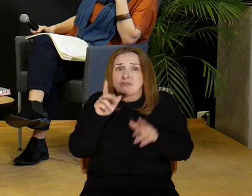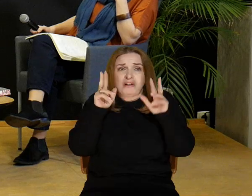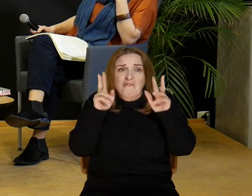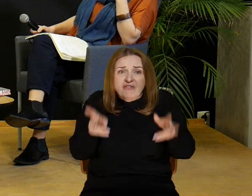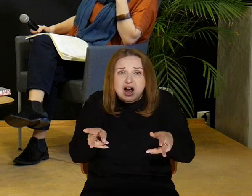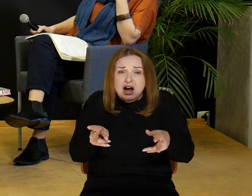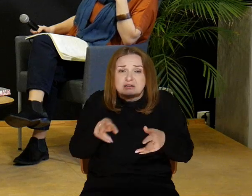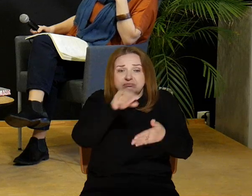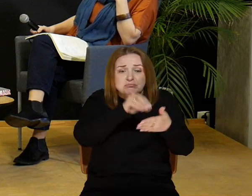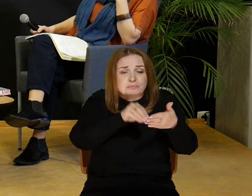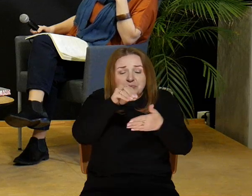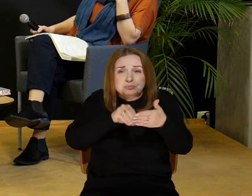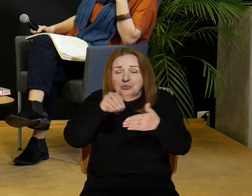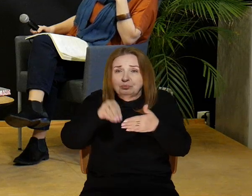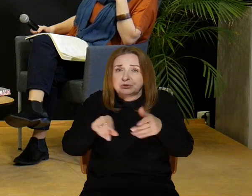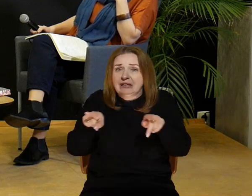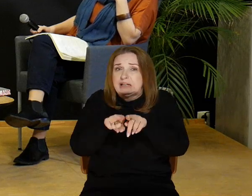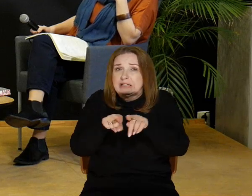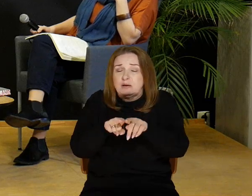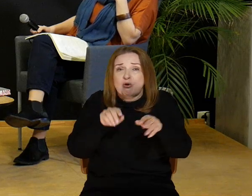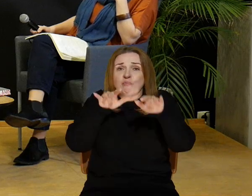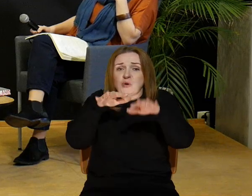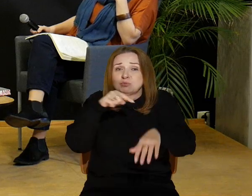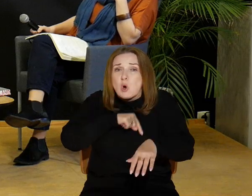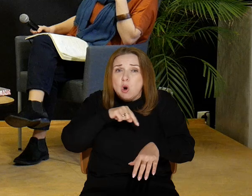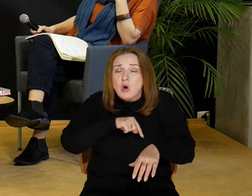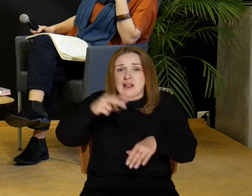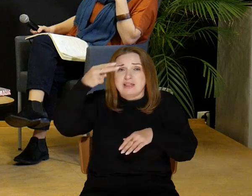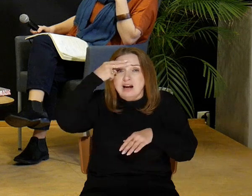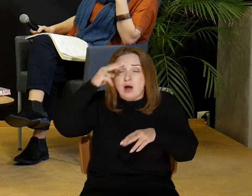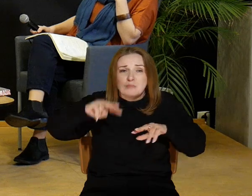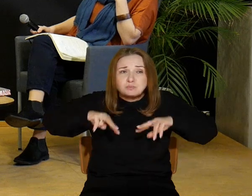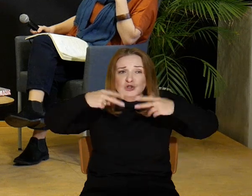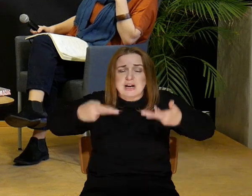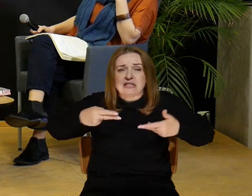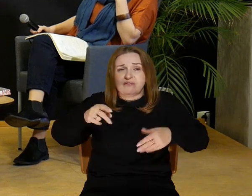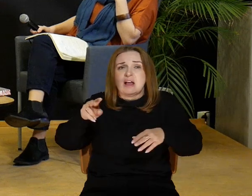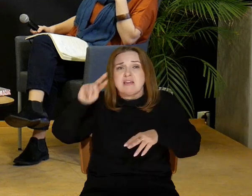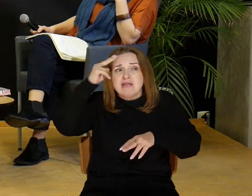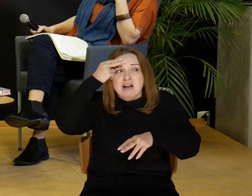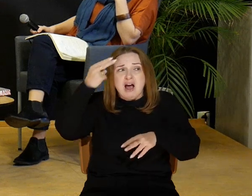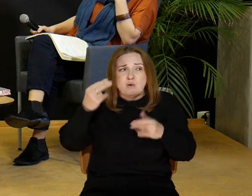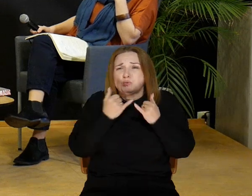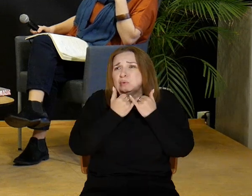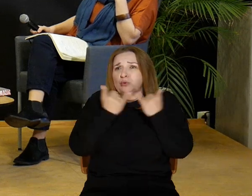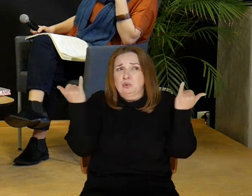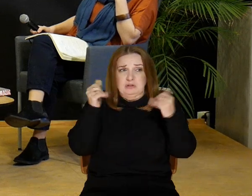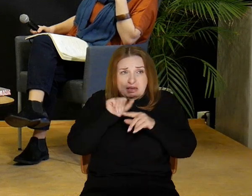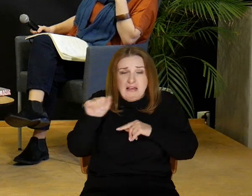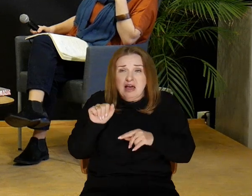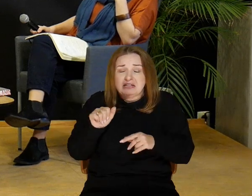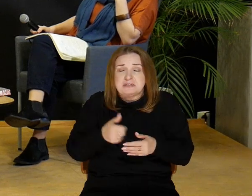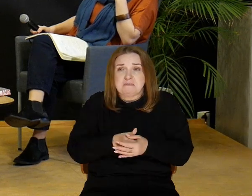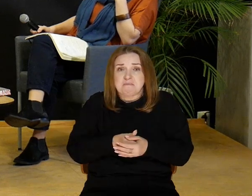faktograficzne, i takie naprawdę psychologiczne, o traumach, o przenoszeniu traum, no właściwie we wszelkiej postaci. Ja nie wiem, przez